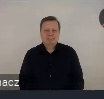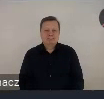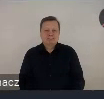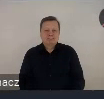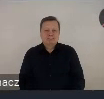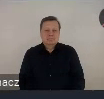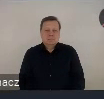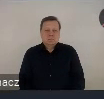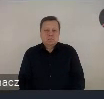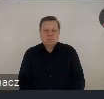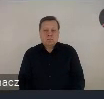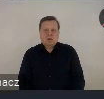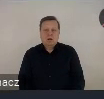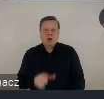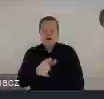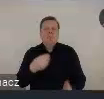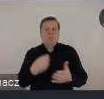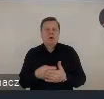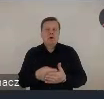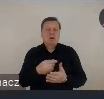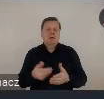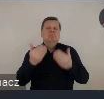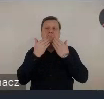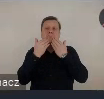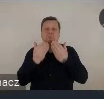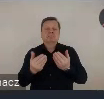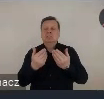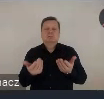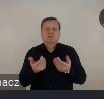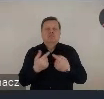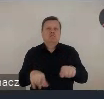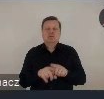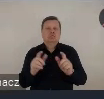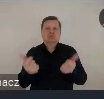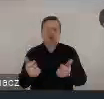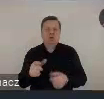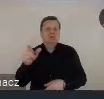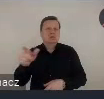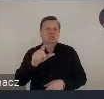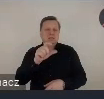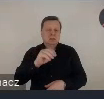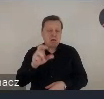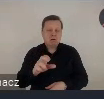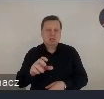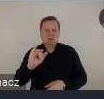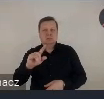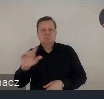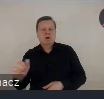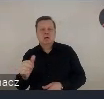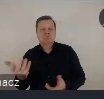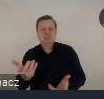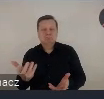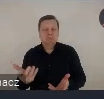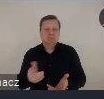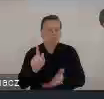co dzięki tym pieniądzom udało się zrobić? Co cechy i izby rzemieślnicze dzięki